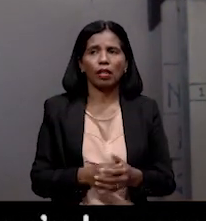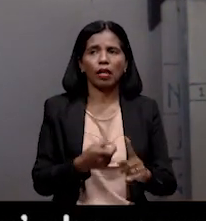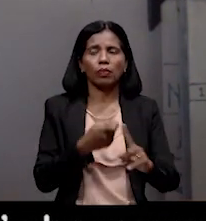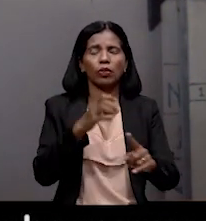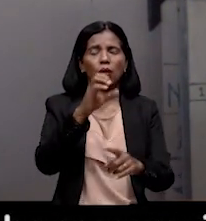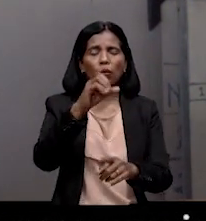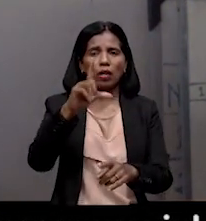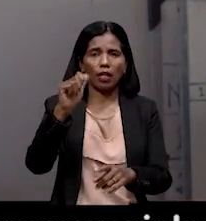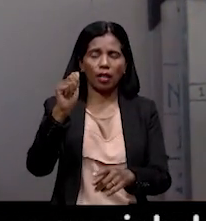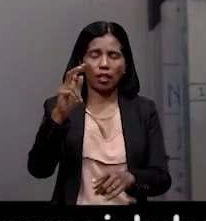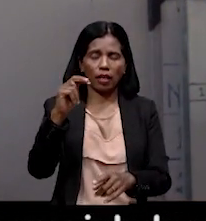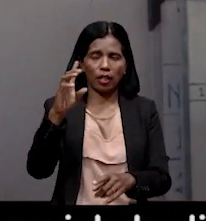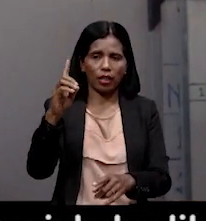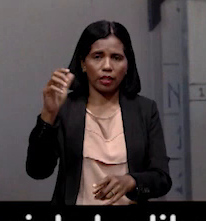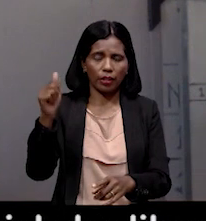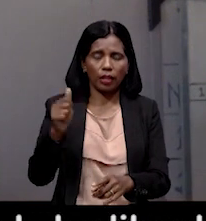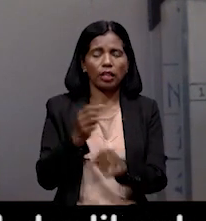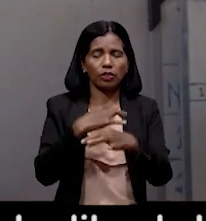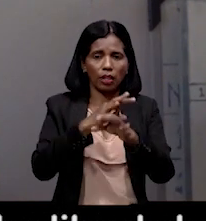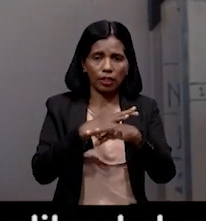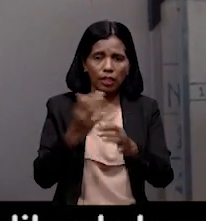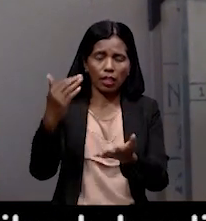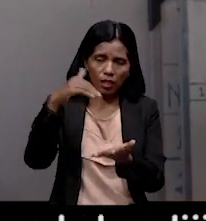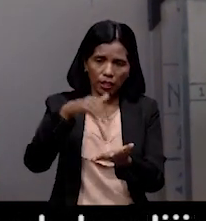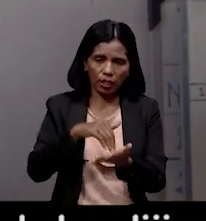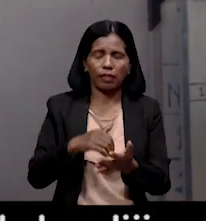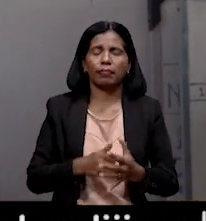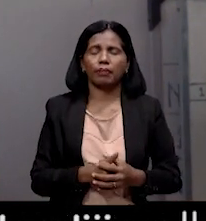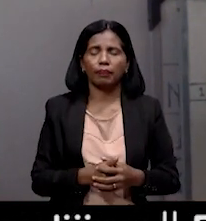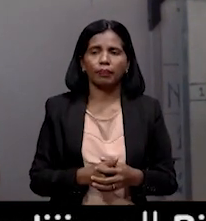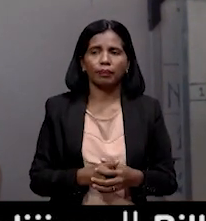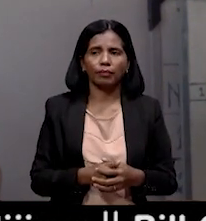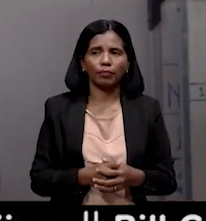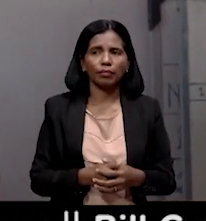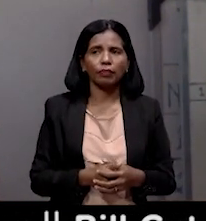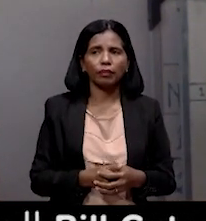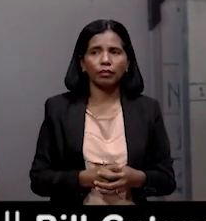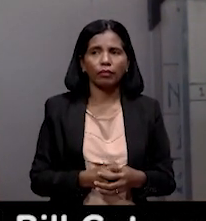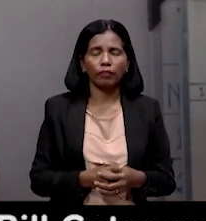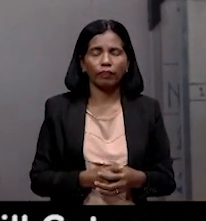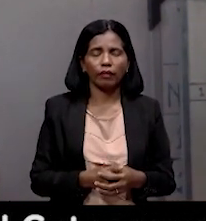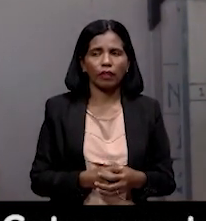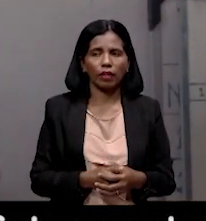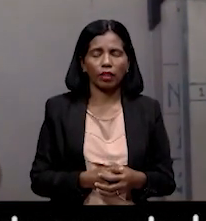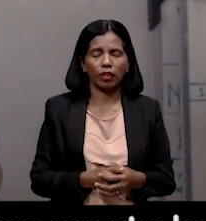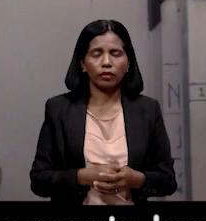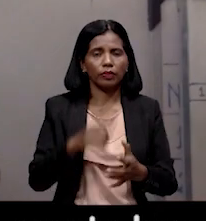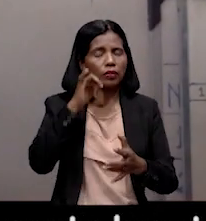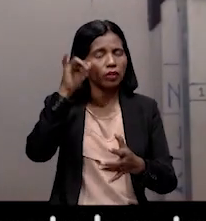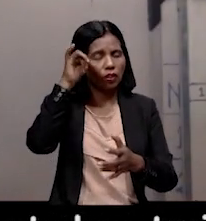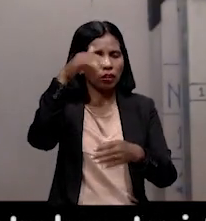ninia atau bele solusiona problema ne no grasa deus hurikalane